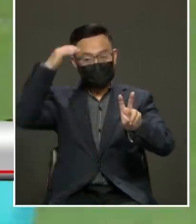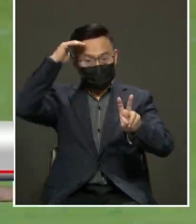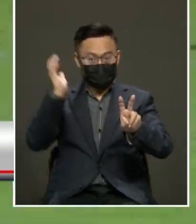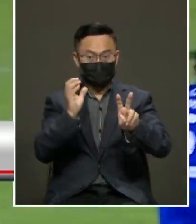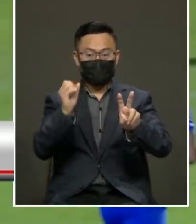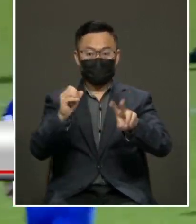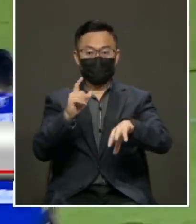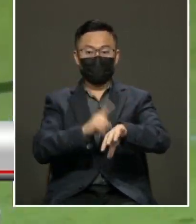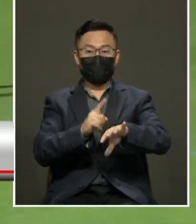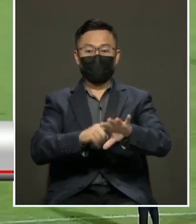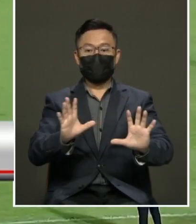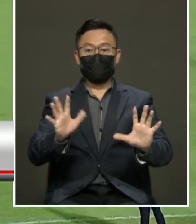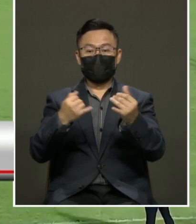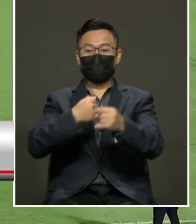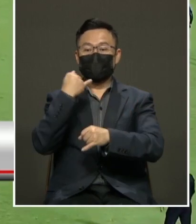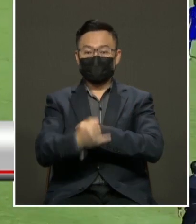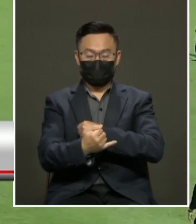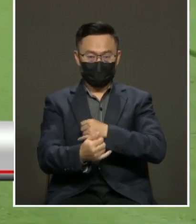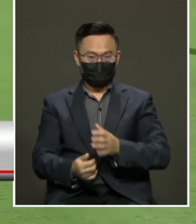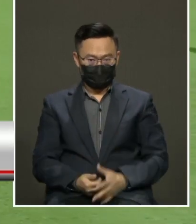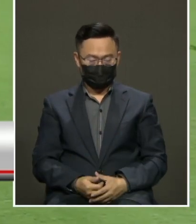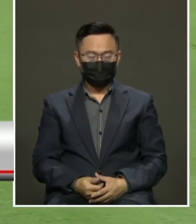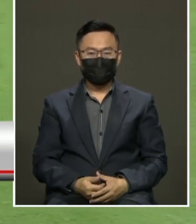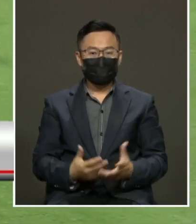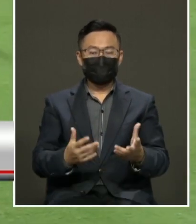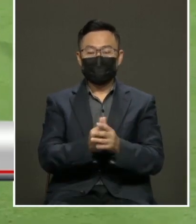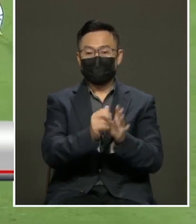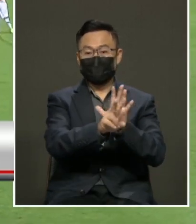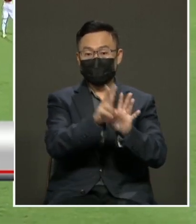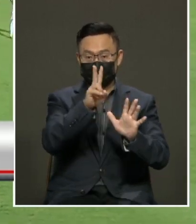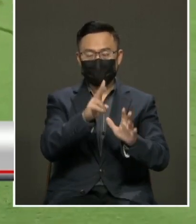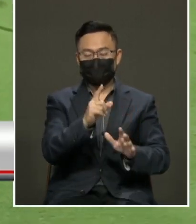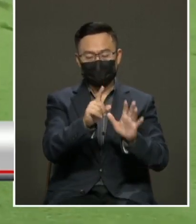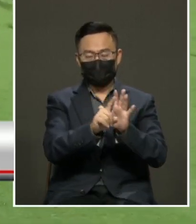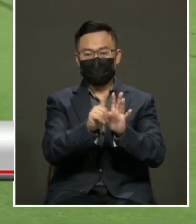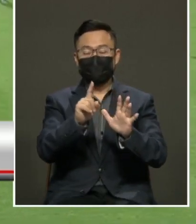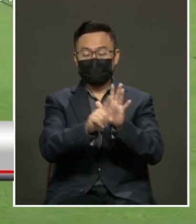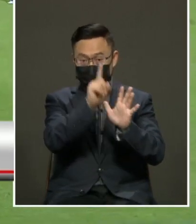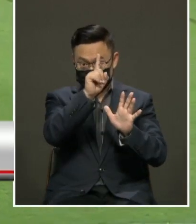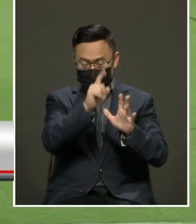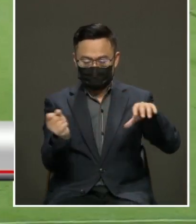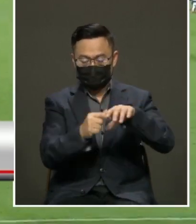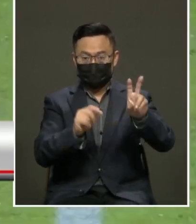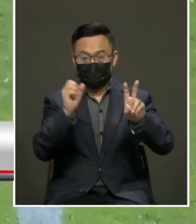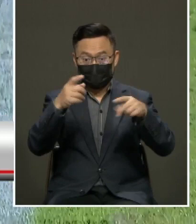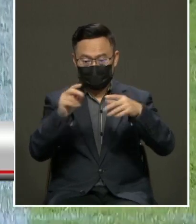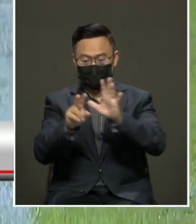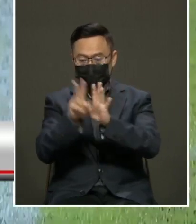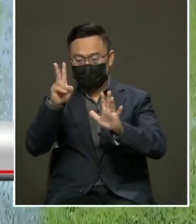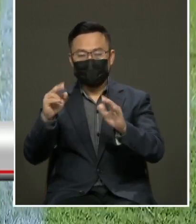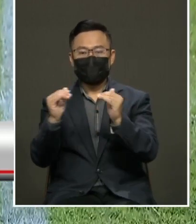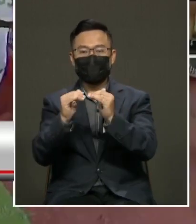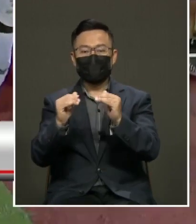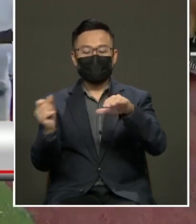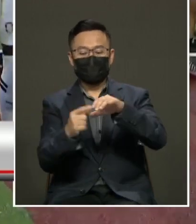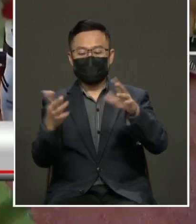ประตูที่เกิดขึ้นของชลบุรีในครึ่งแรกทั้งหมดเลยนะคะครึ่งหลังก็เจาะไม่ได้เพิ่มแล้วก็ทำให้ชลบุรีเองเป็นฝ่ายบุก